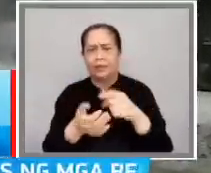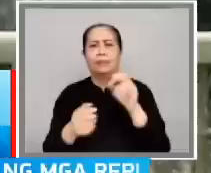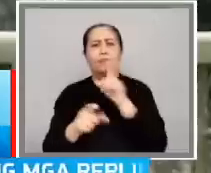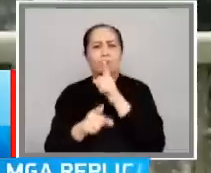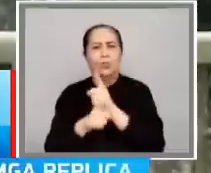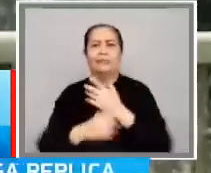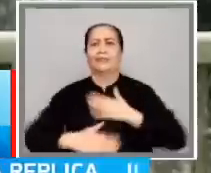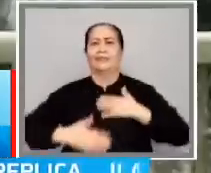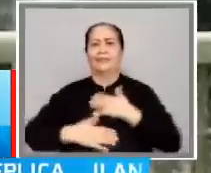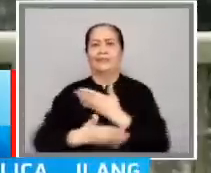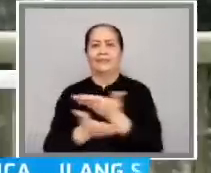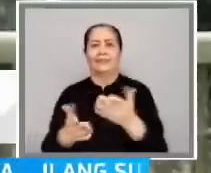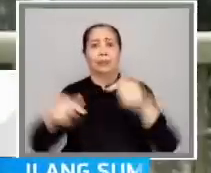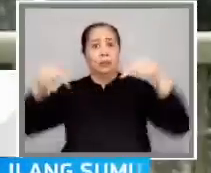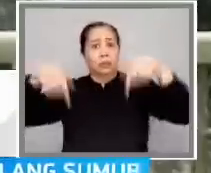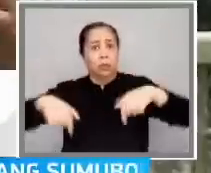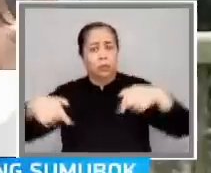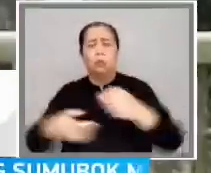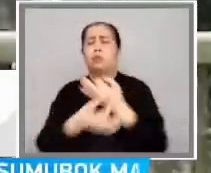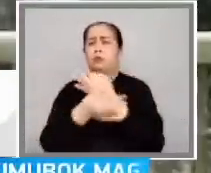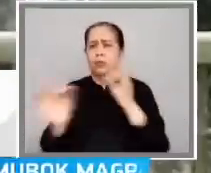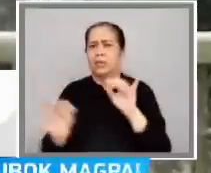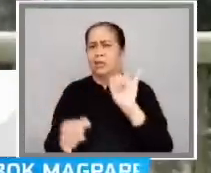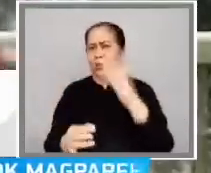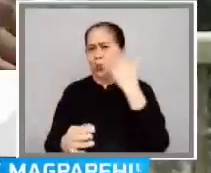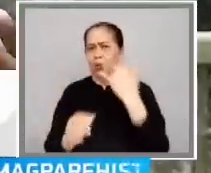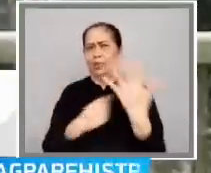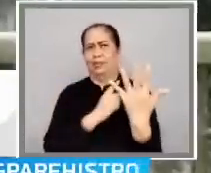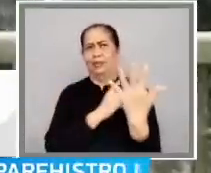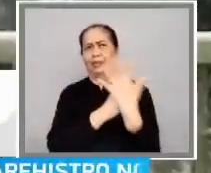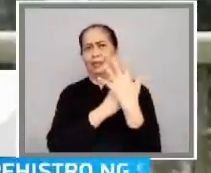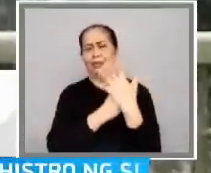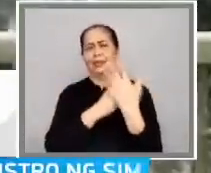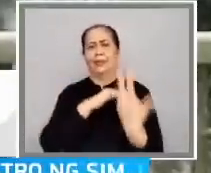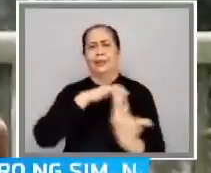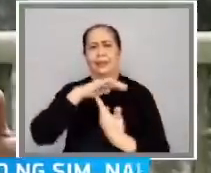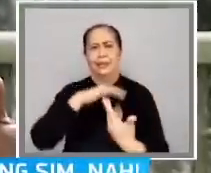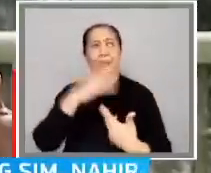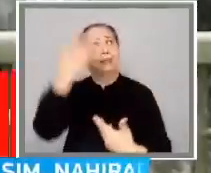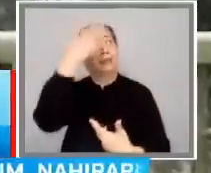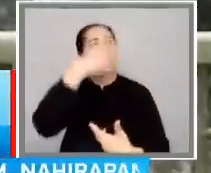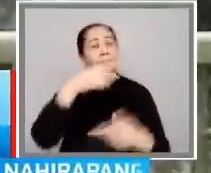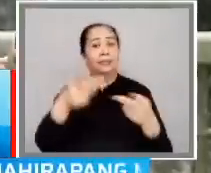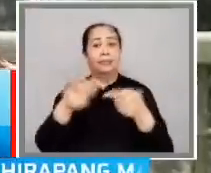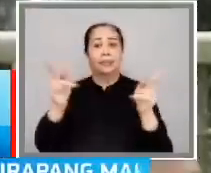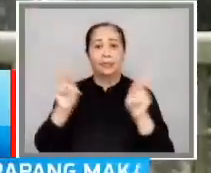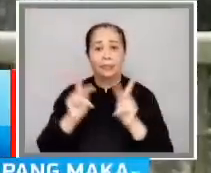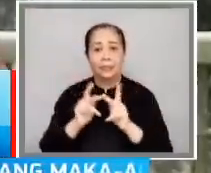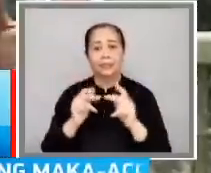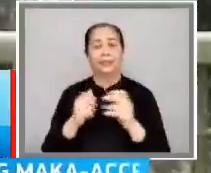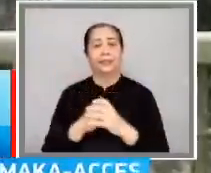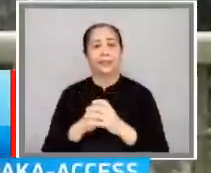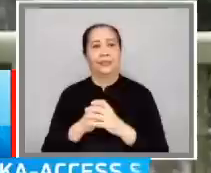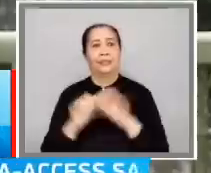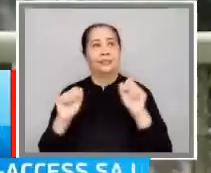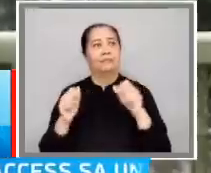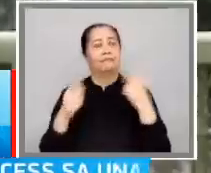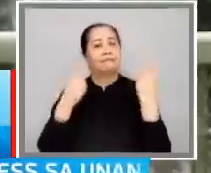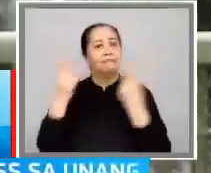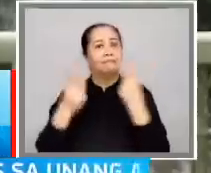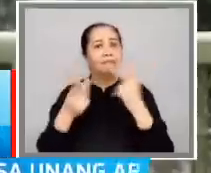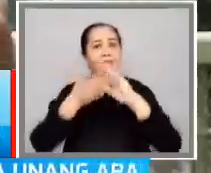Kami po, libre. Kaya kami dinadayo dahil kami ay libre. Maganda na yung lugar. makakapamasyal ka,